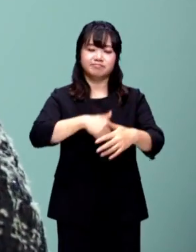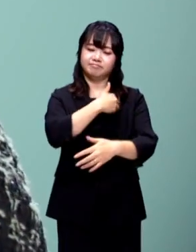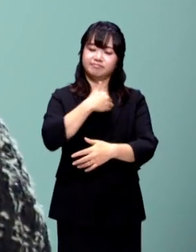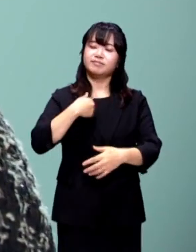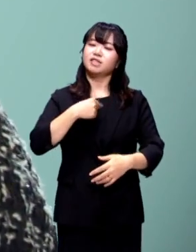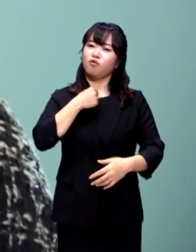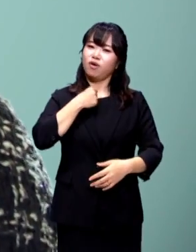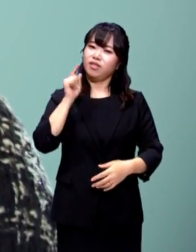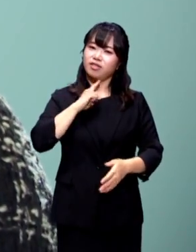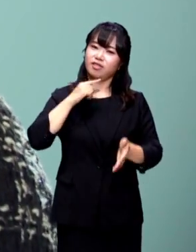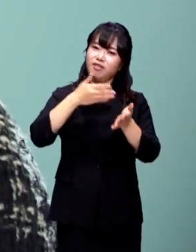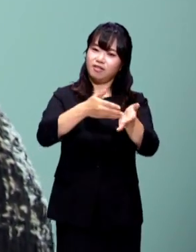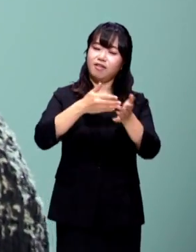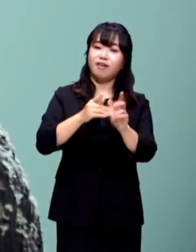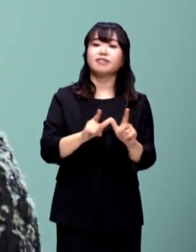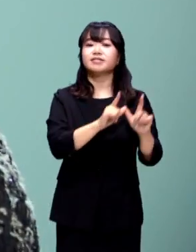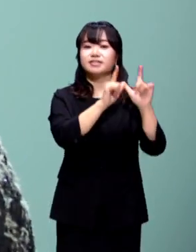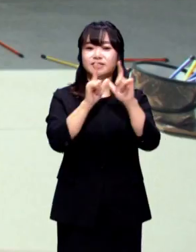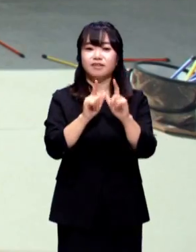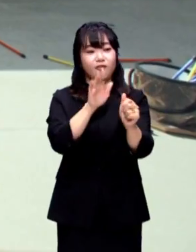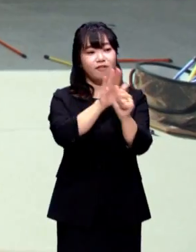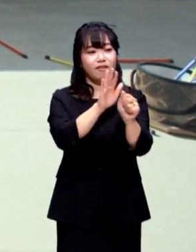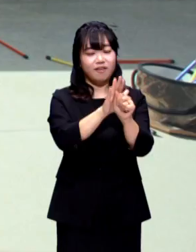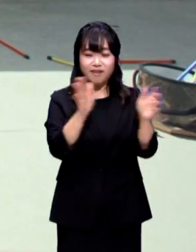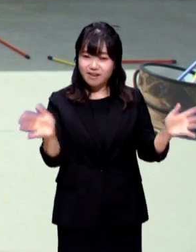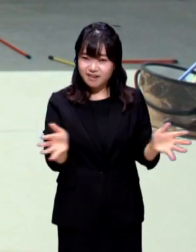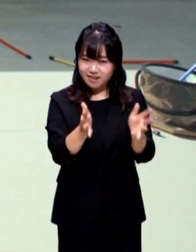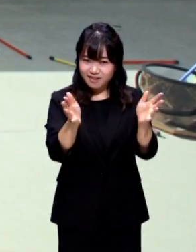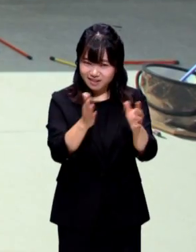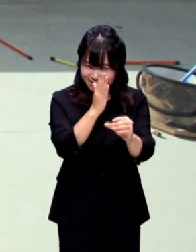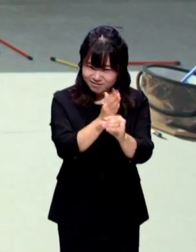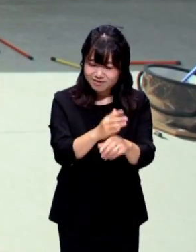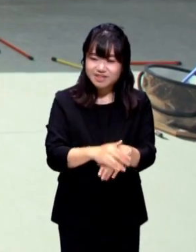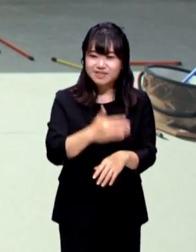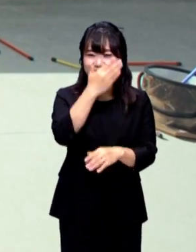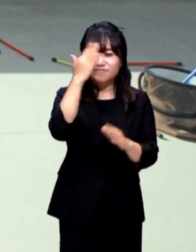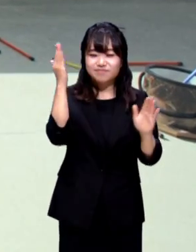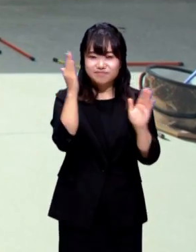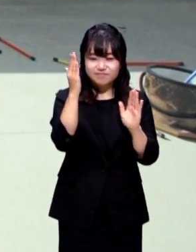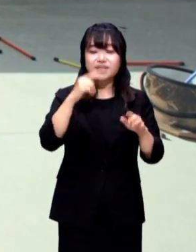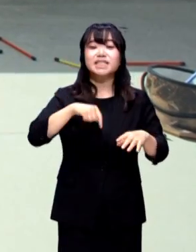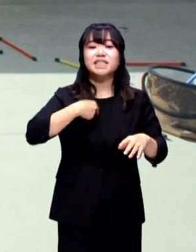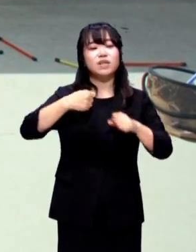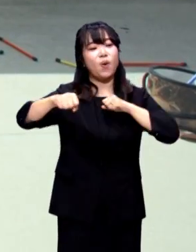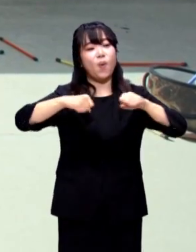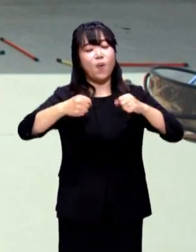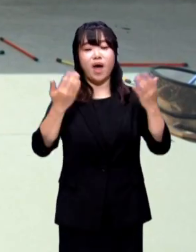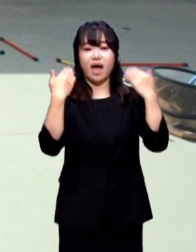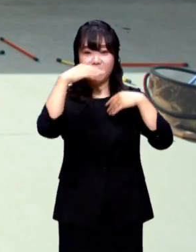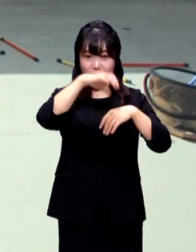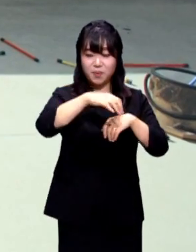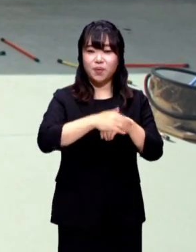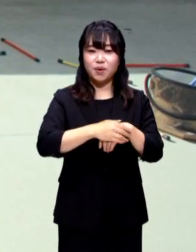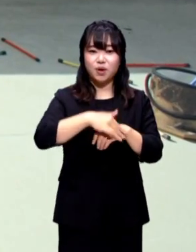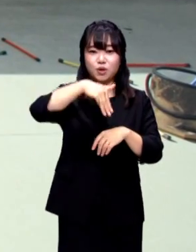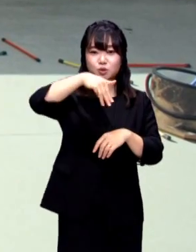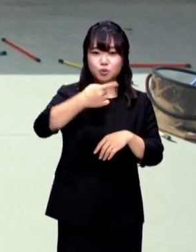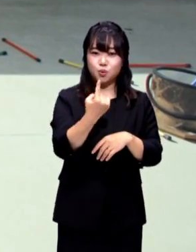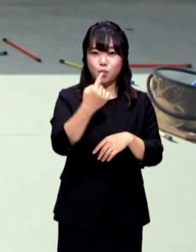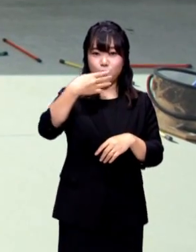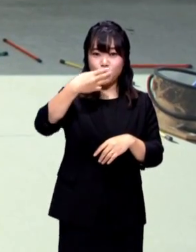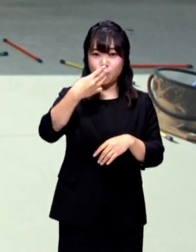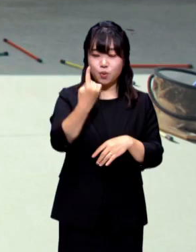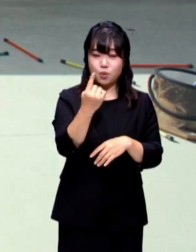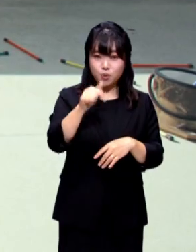본인의 목소리를 내면서 살아가는 데 있습니다. 청소년 자치학교가 도봉동에 있는 이 초록들뿐만이